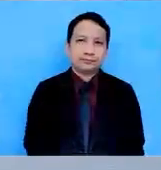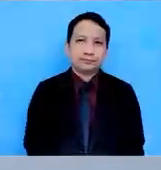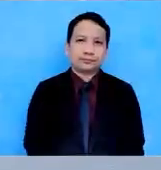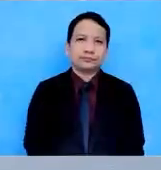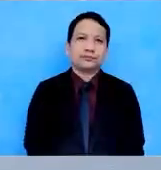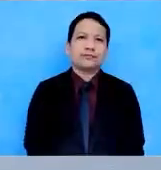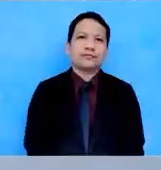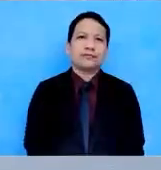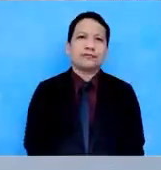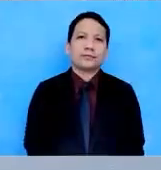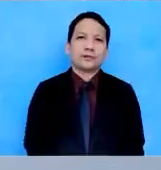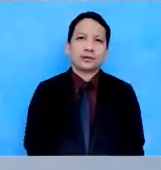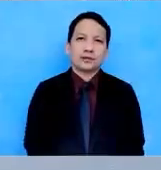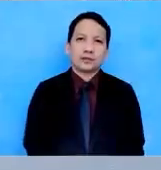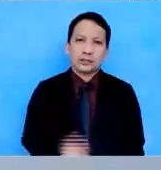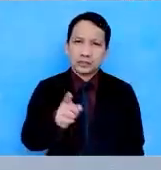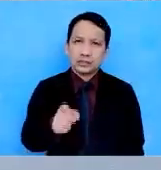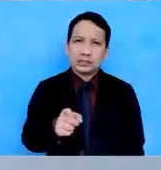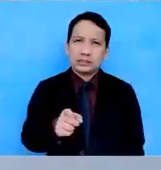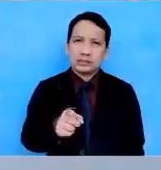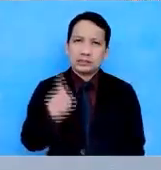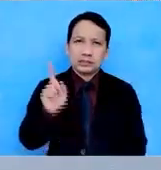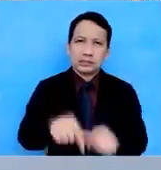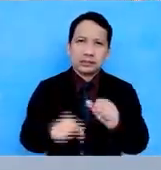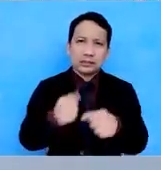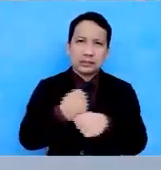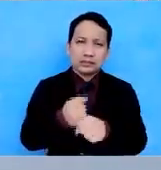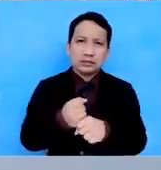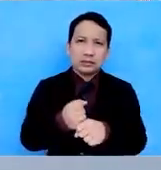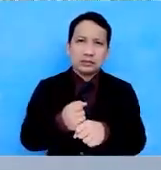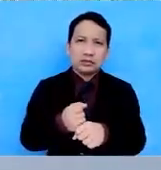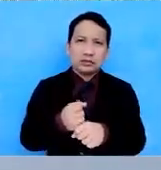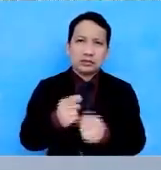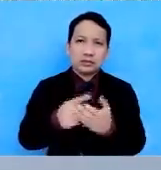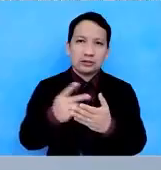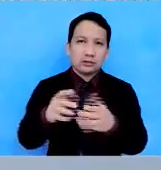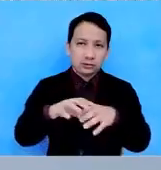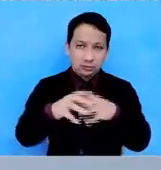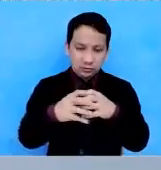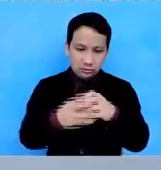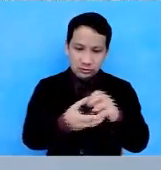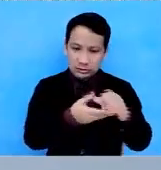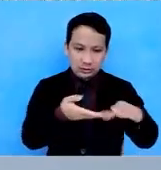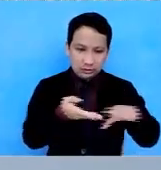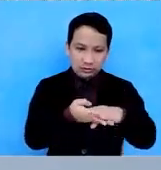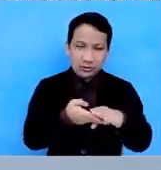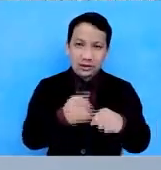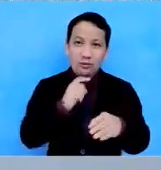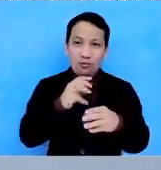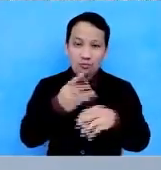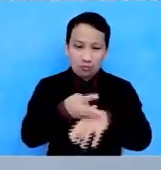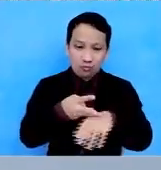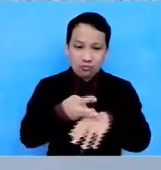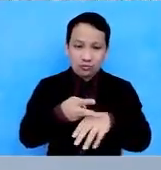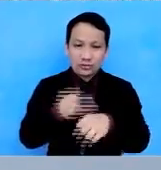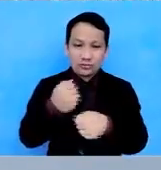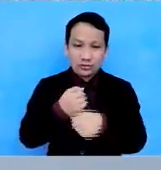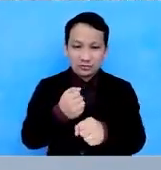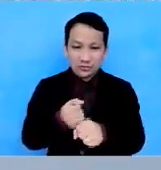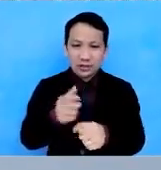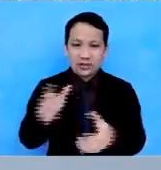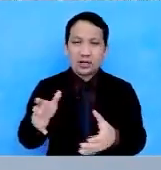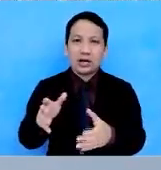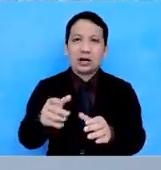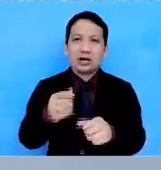Hindi na nagagamit ang mga kahoy na hulmahan ng sapatos sa Marikina. Pero imbis na itapon o ipanggatong, may nakaisip na gawin niya ang